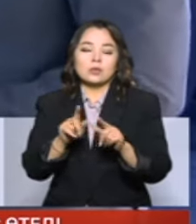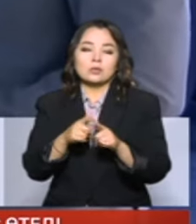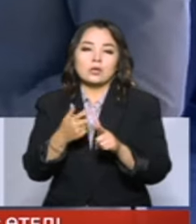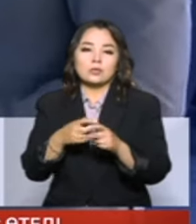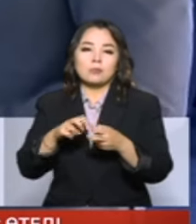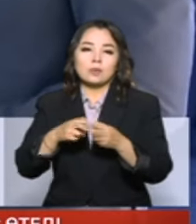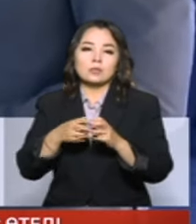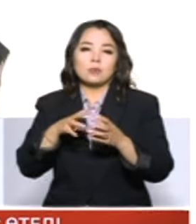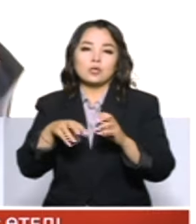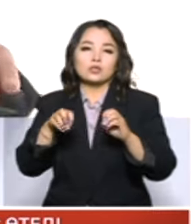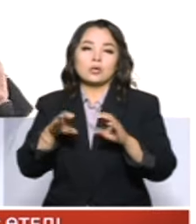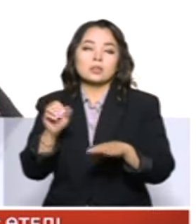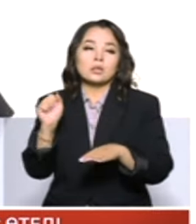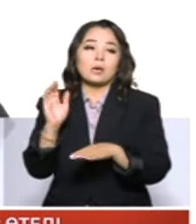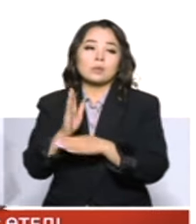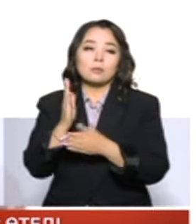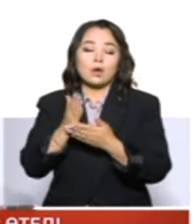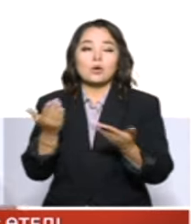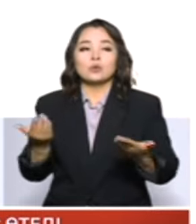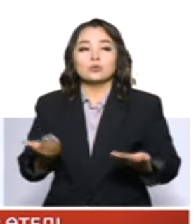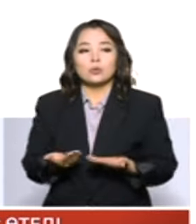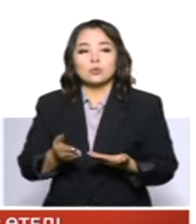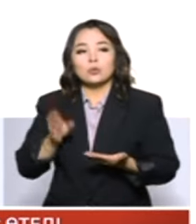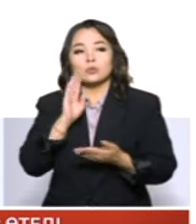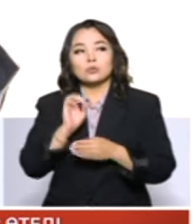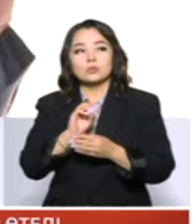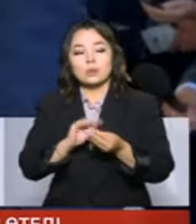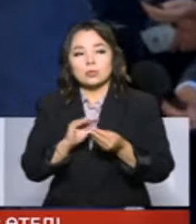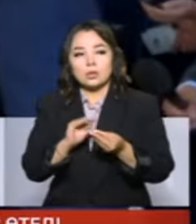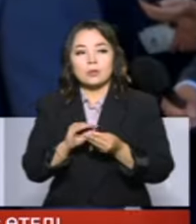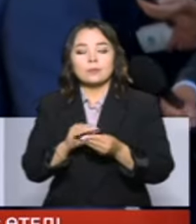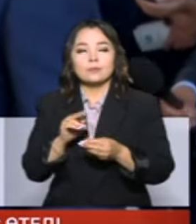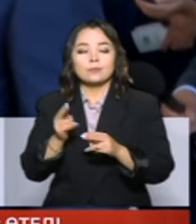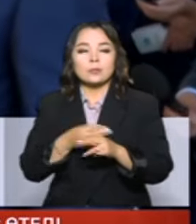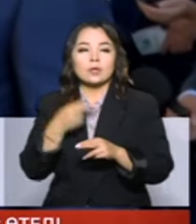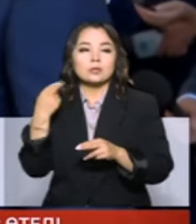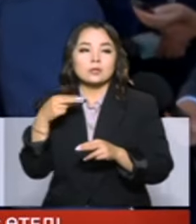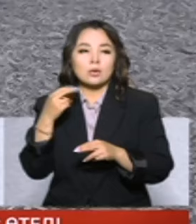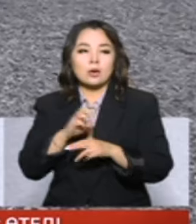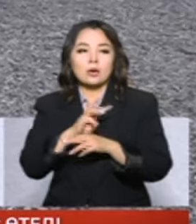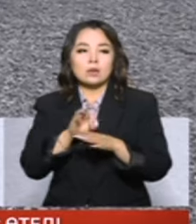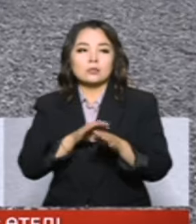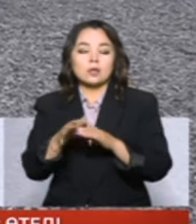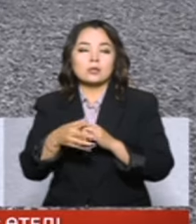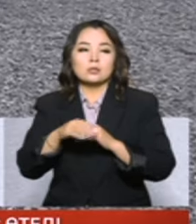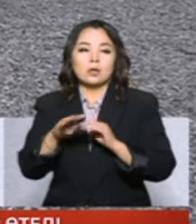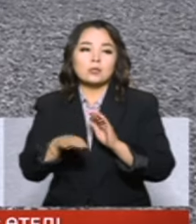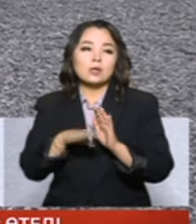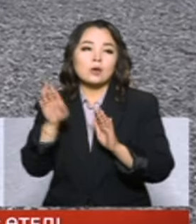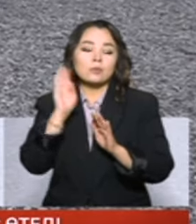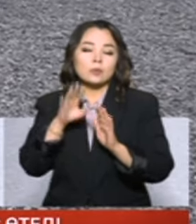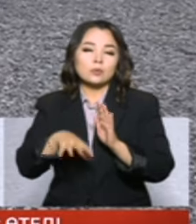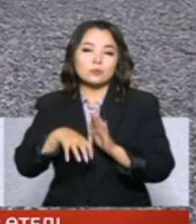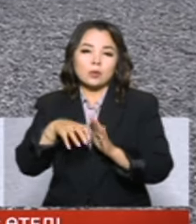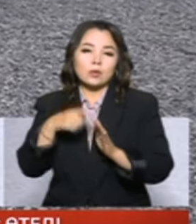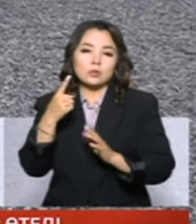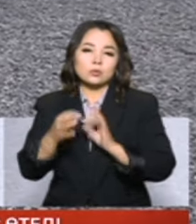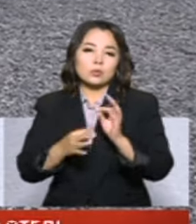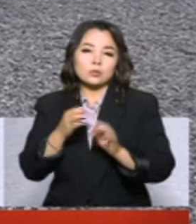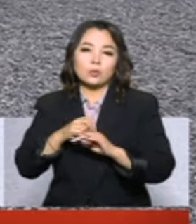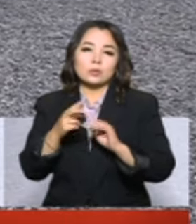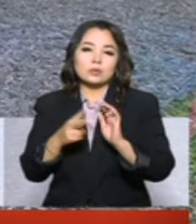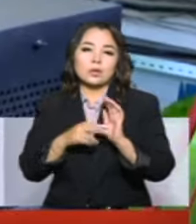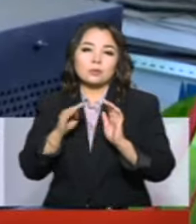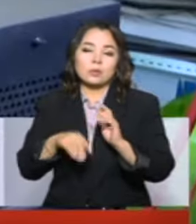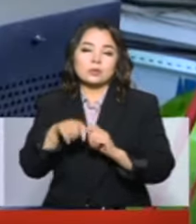мәселені шешуге тапсырма берген еді. Тұрғындарды сумен тұрақты әрі үздіксіз қамту мақсатында талғар жерасты су жинағышынан тәулігіне 17